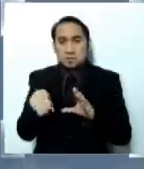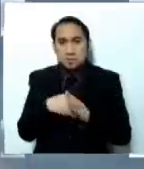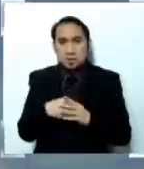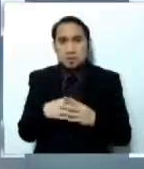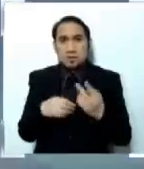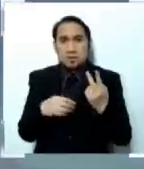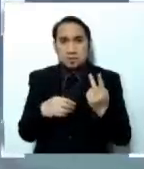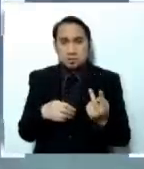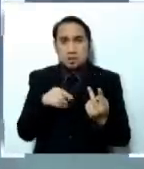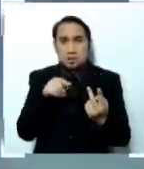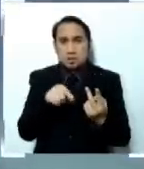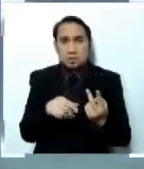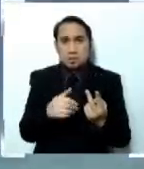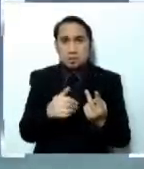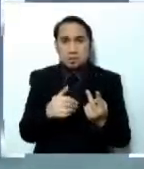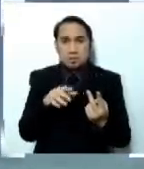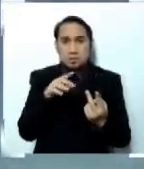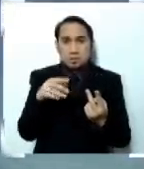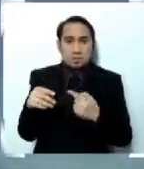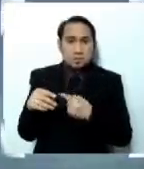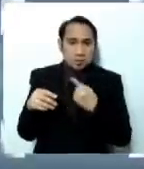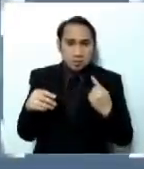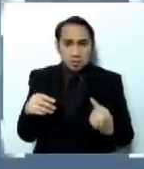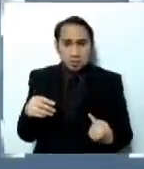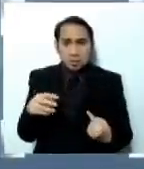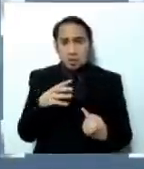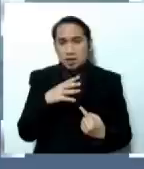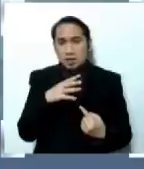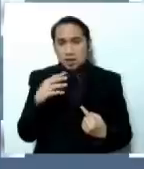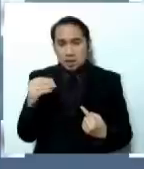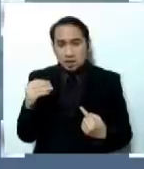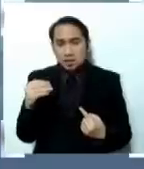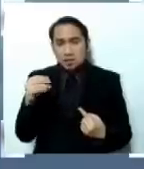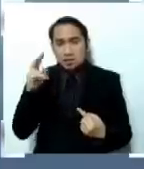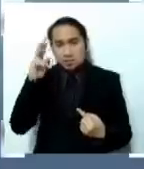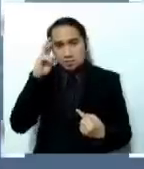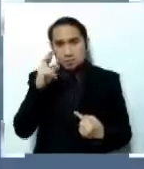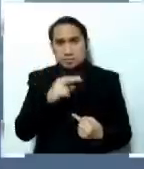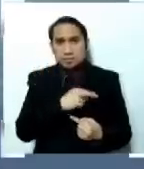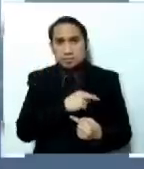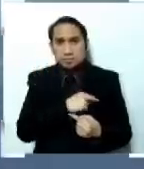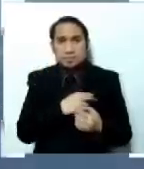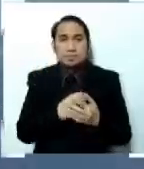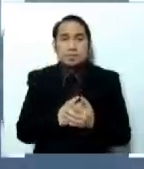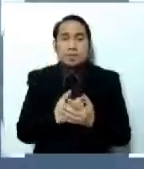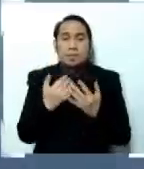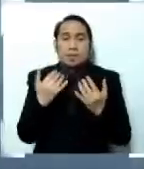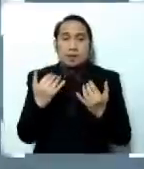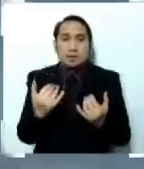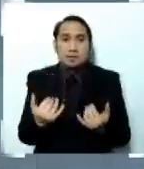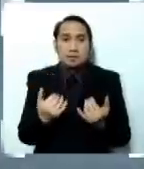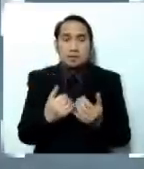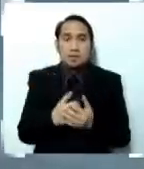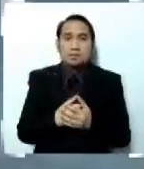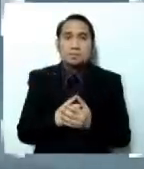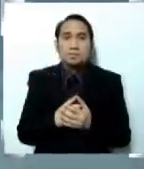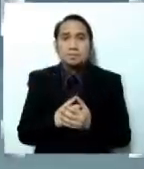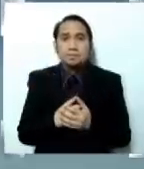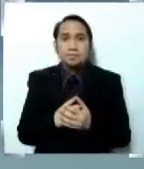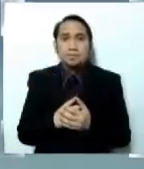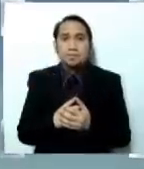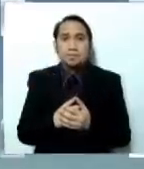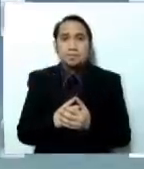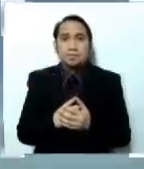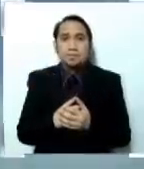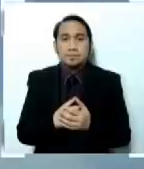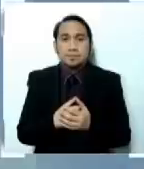na okupado ng China at Vietnam. At sa ilalim ng UNCLOS, mas mataas ang Territorial Sea kesa sa EEZ.